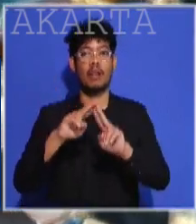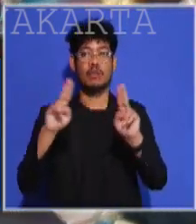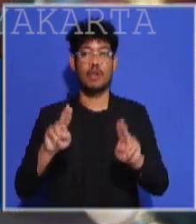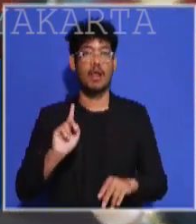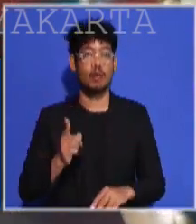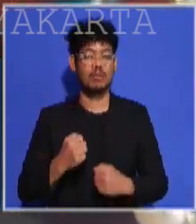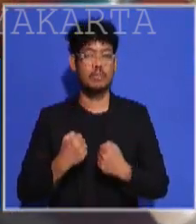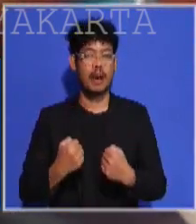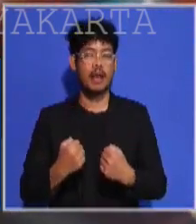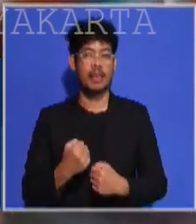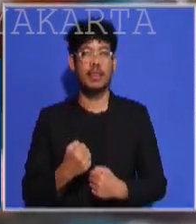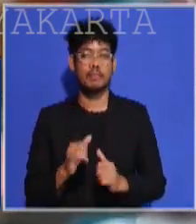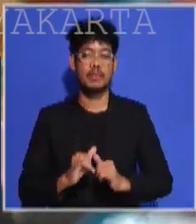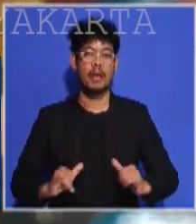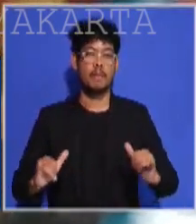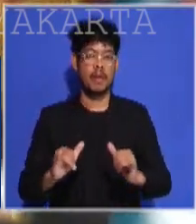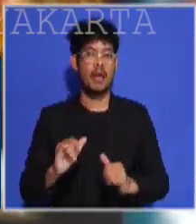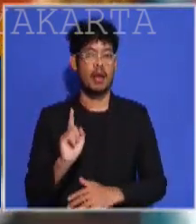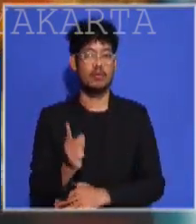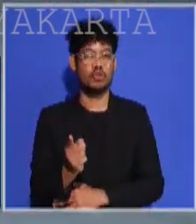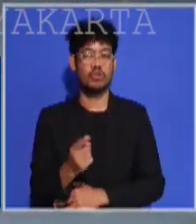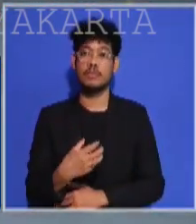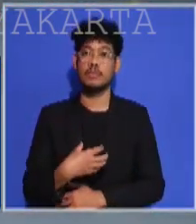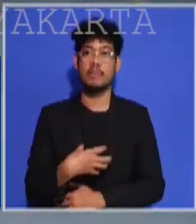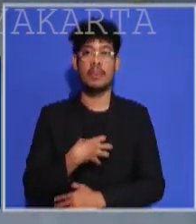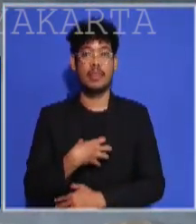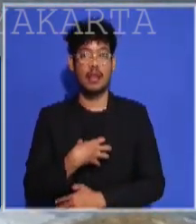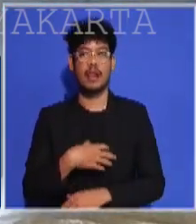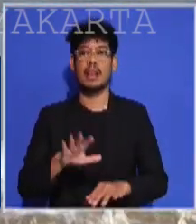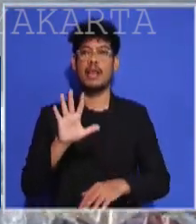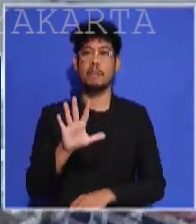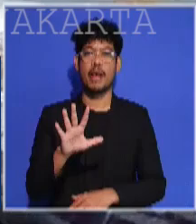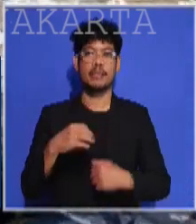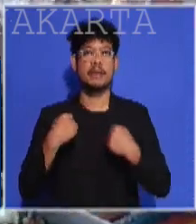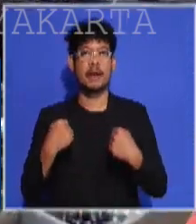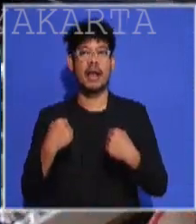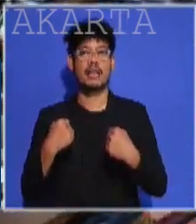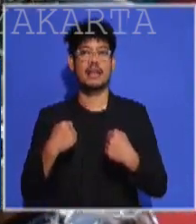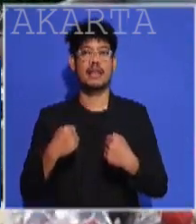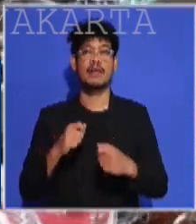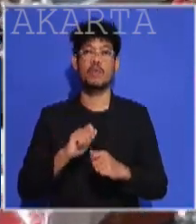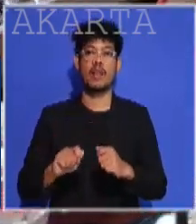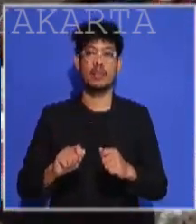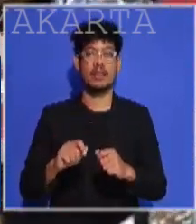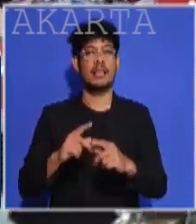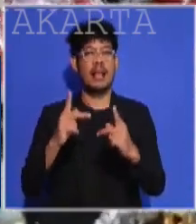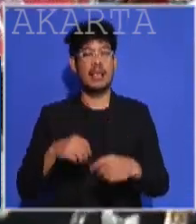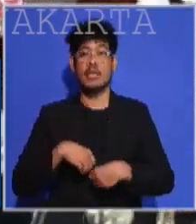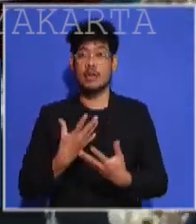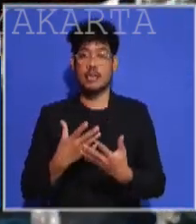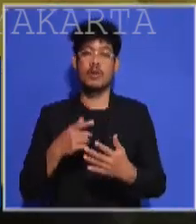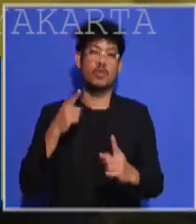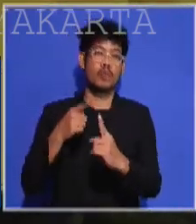dan kebersamaan sesuai tema milad kelima maswira tahun ini yakni semangat berkarya menuju kesuksesan bersama